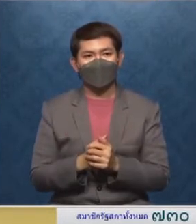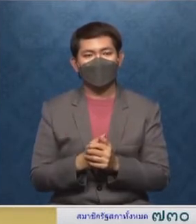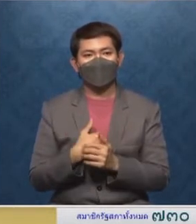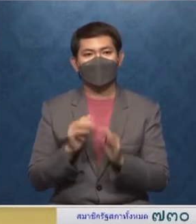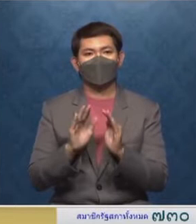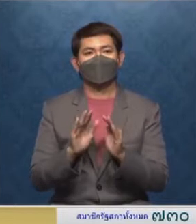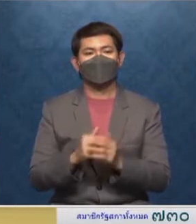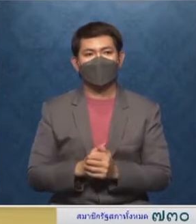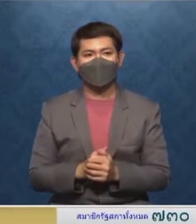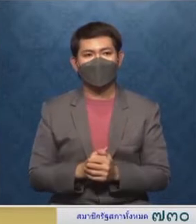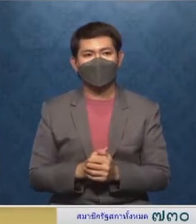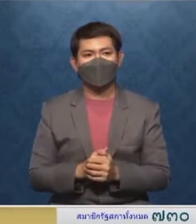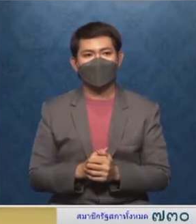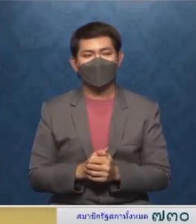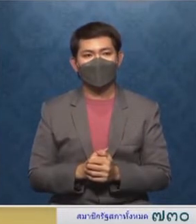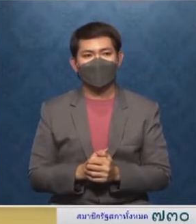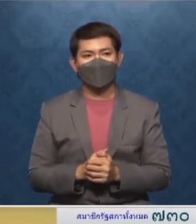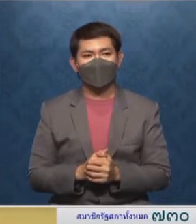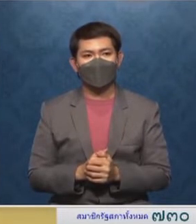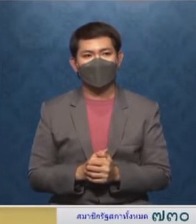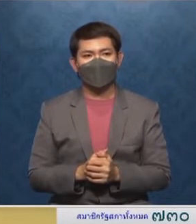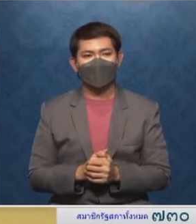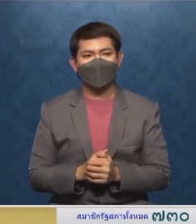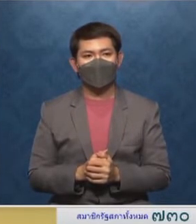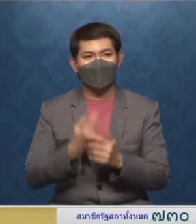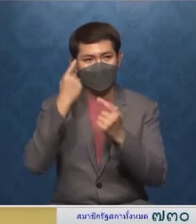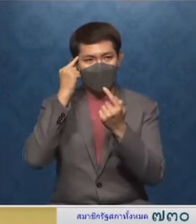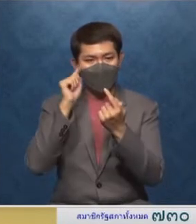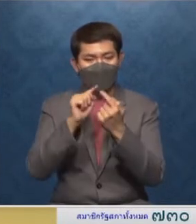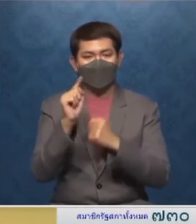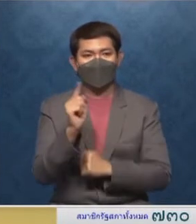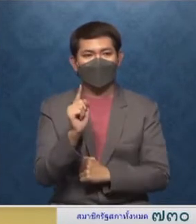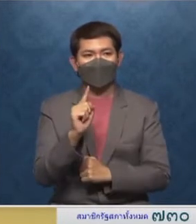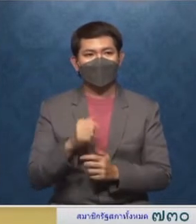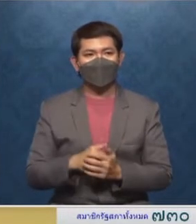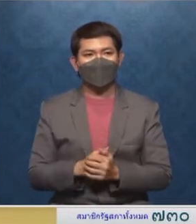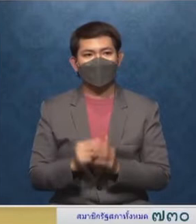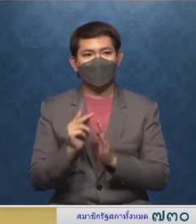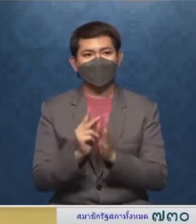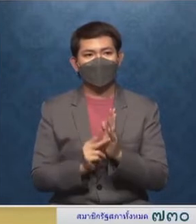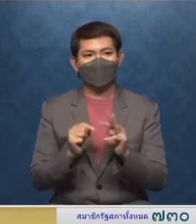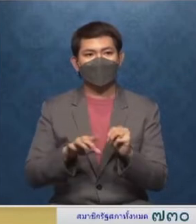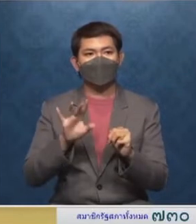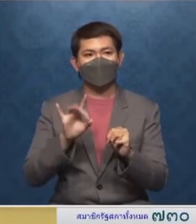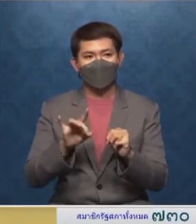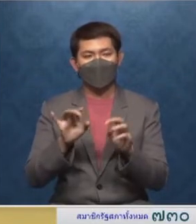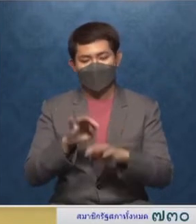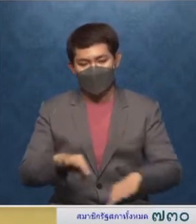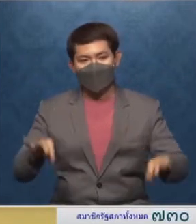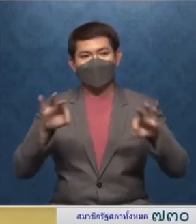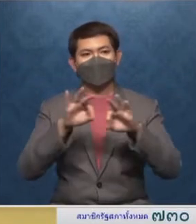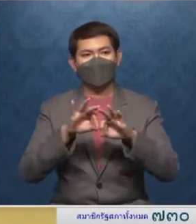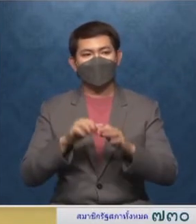ตไว้นะครับว่าวัตถุประสงค์ข ของมาตรา8นั้นมีความสำคัญอย่